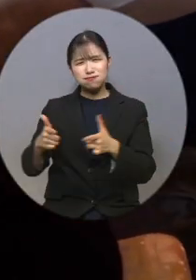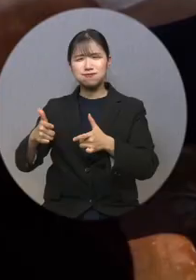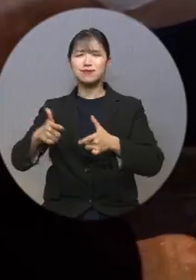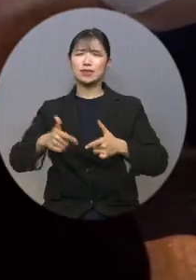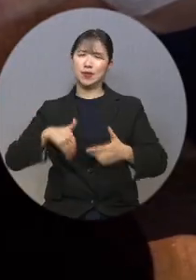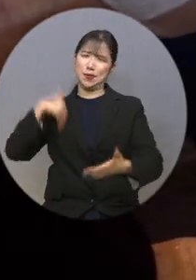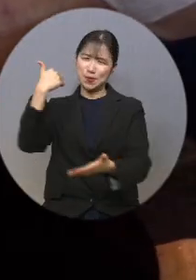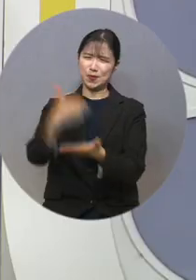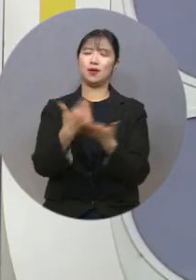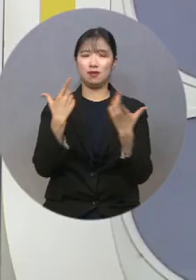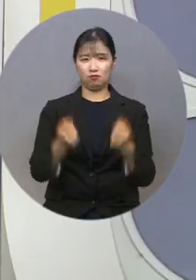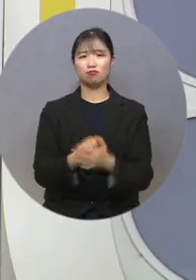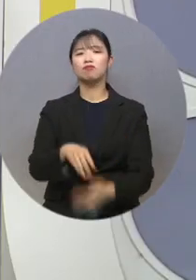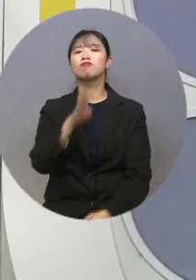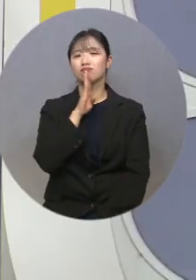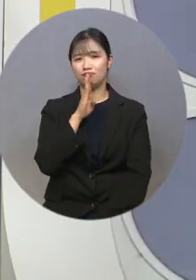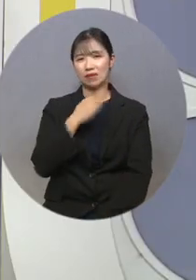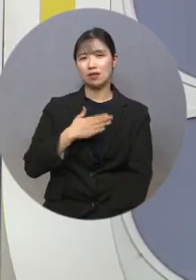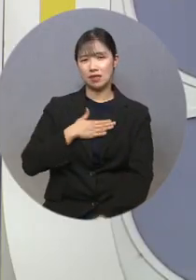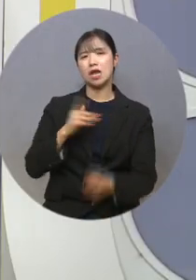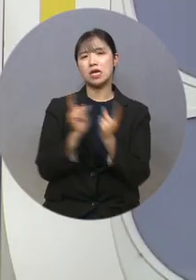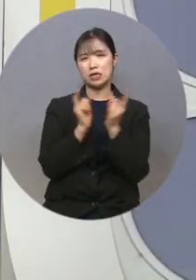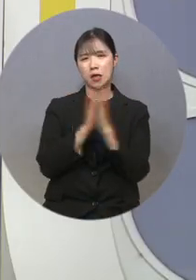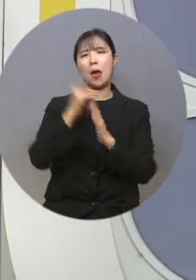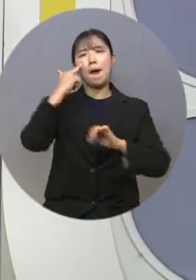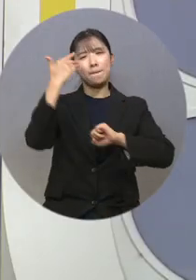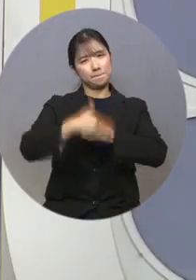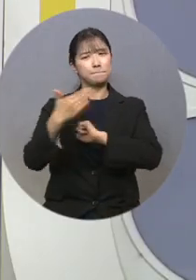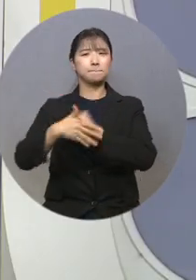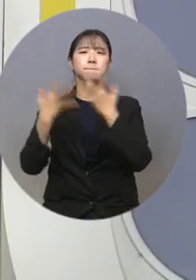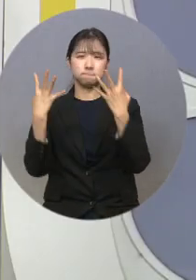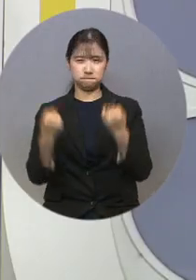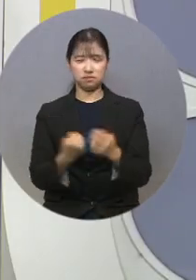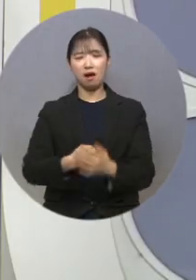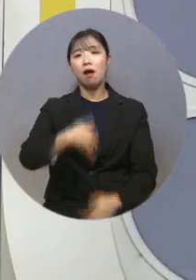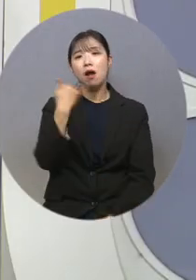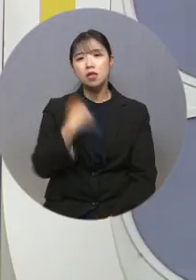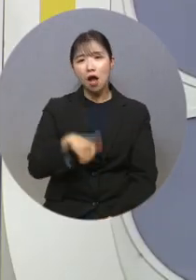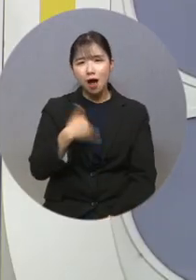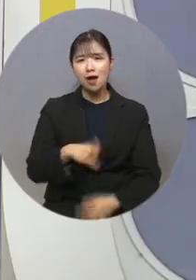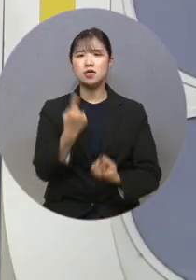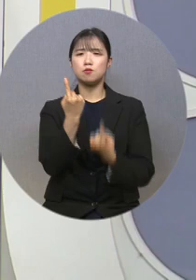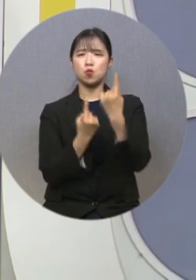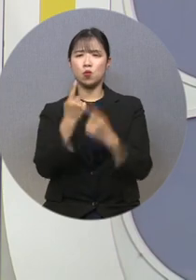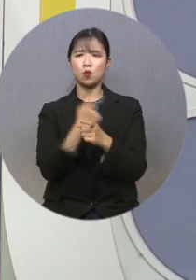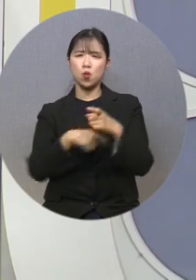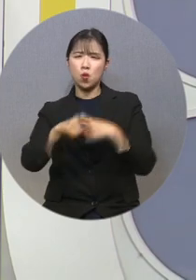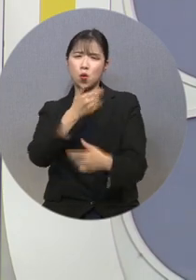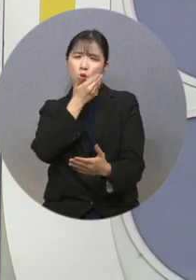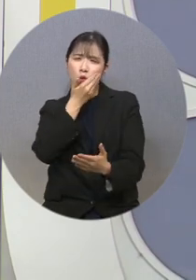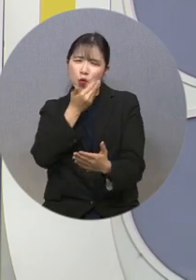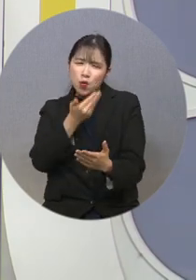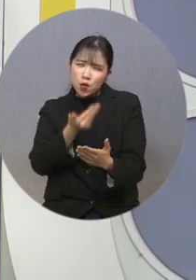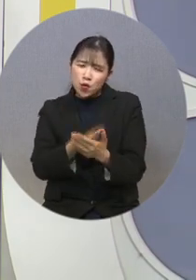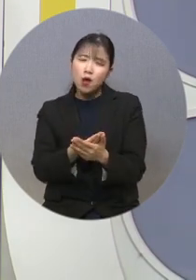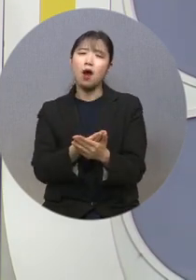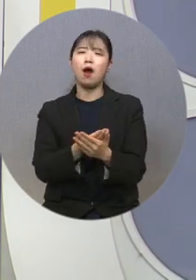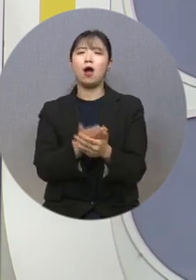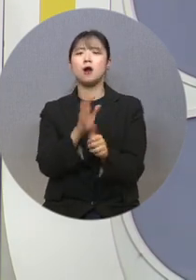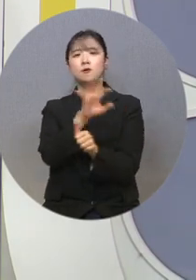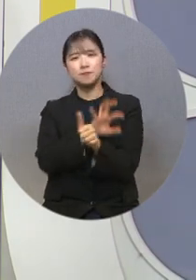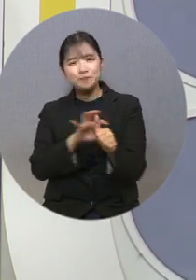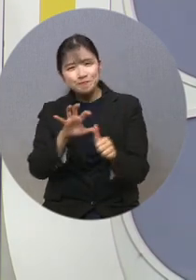맞아요. 제가 그 현장을 또 많이 봤던 사람 중 하나인데 자식보다도 더 귀하게 농사 지은 것들이 바로